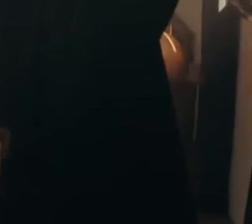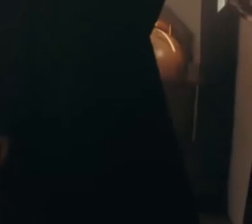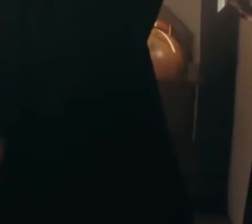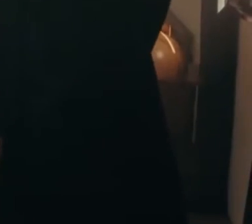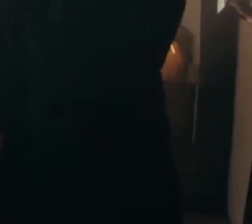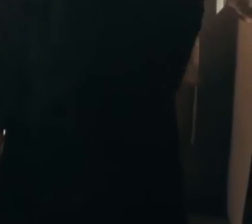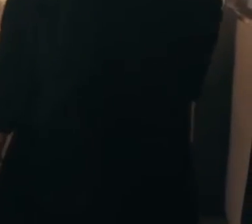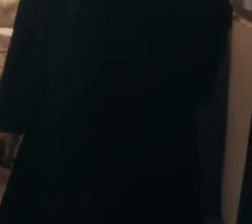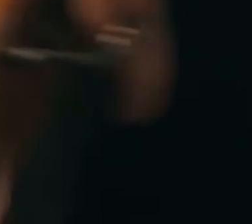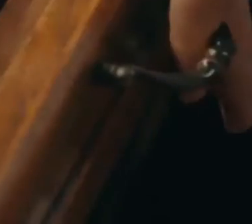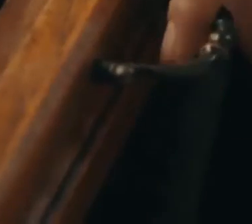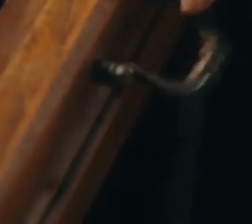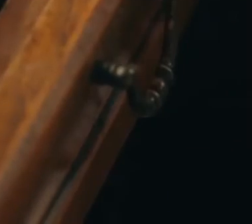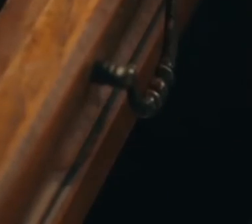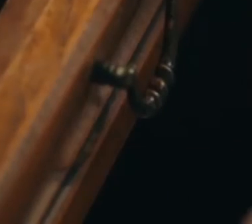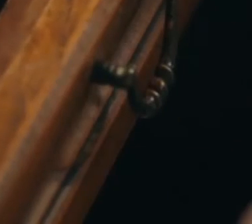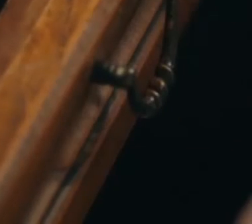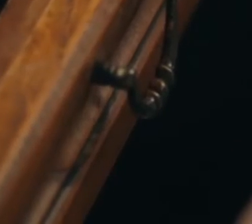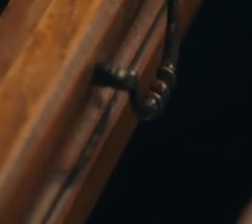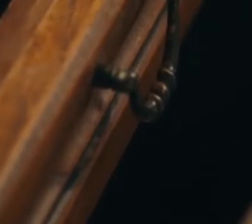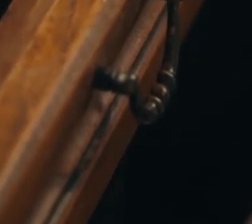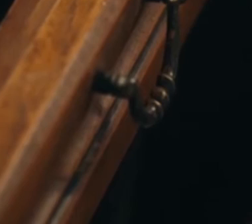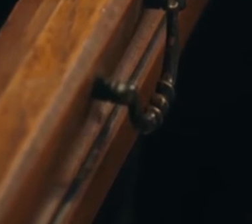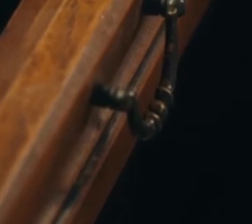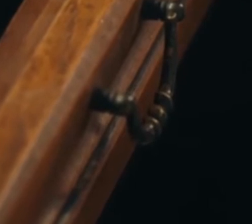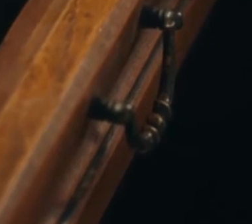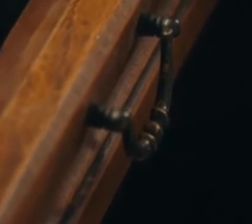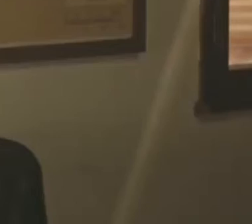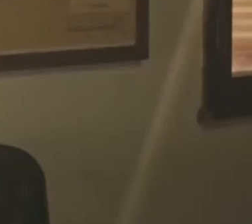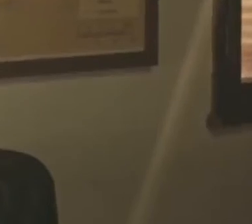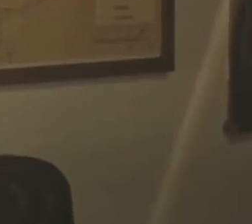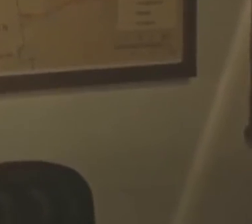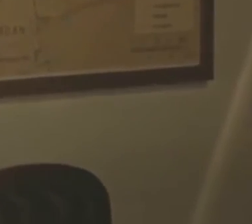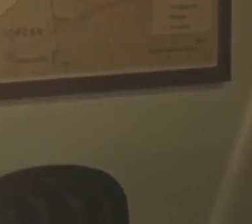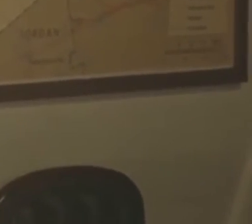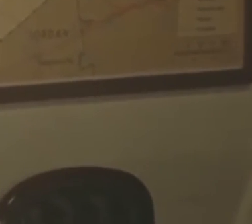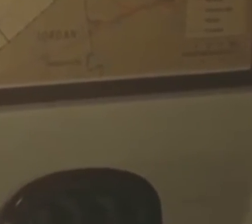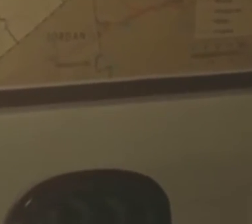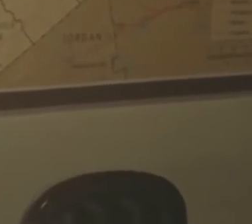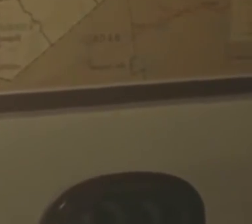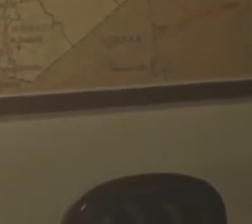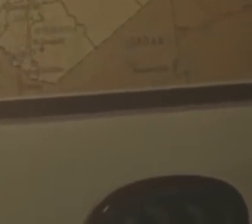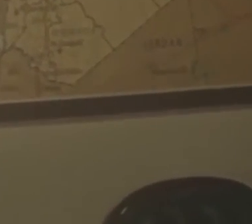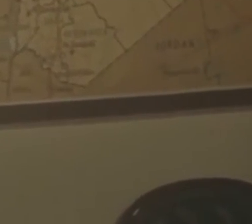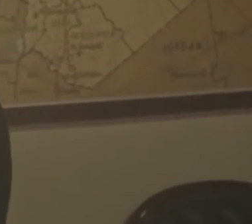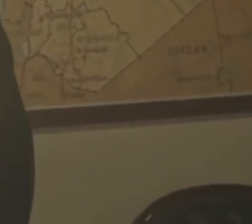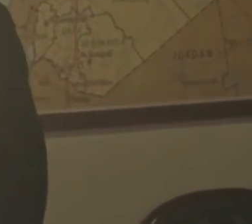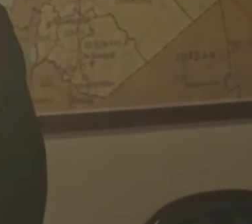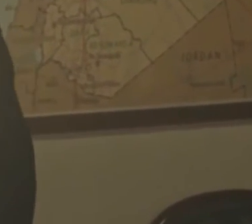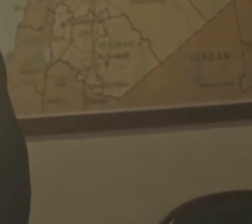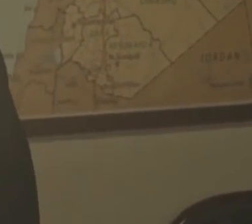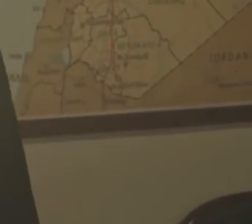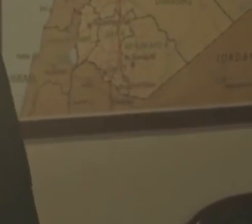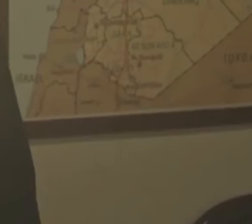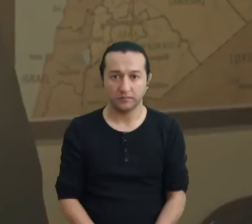John yüzünde tekinsiz bir ifadeyle sol eli hala arkasında dururken sağ eliyle masanın çekmecesini çekti. İçinde tabancası.